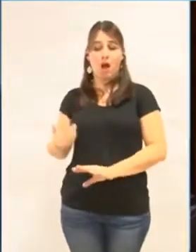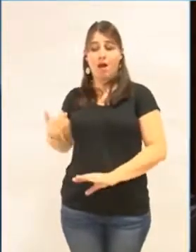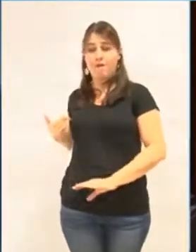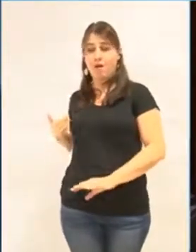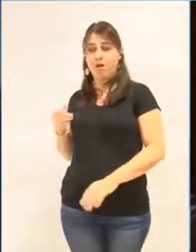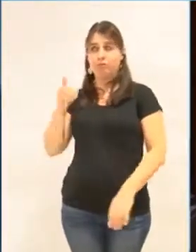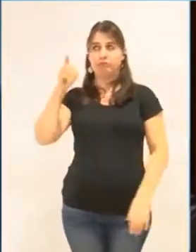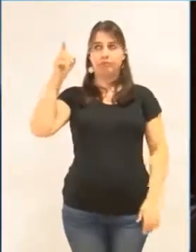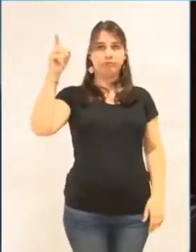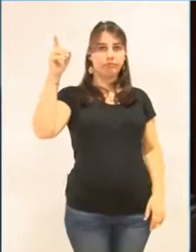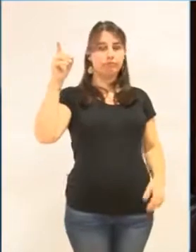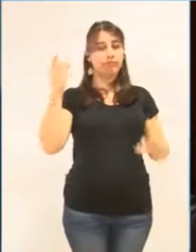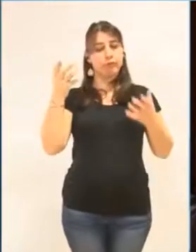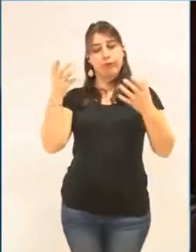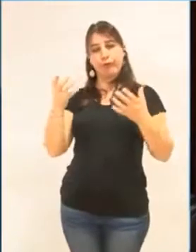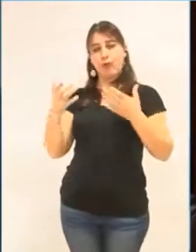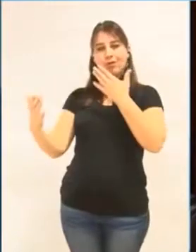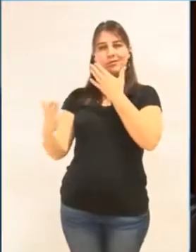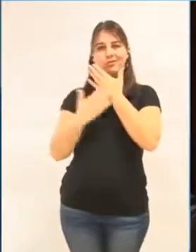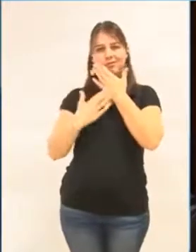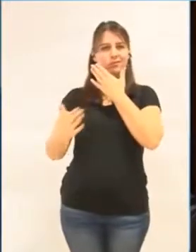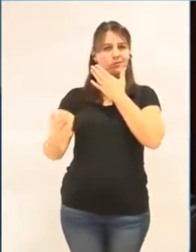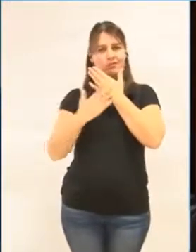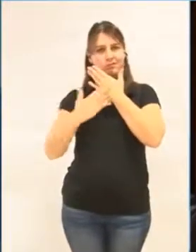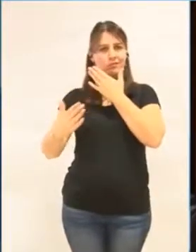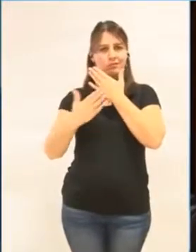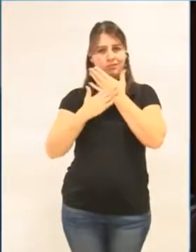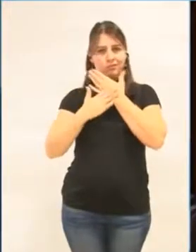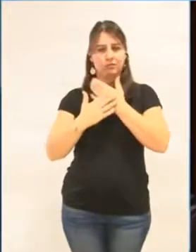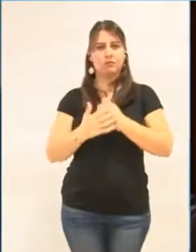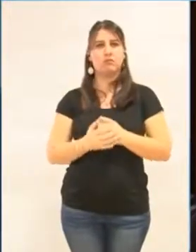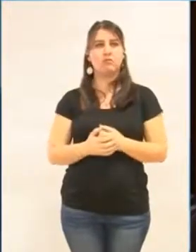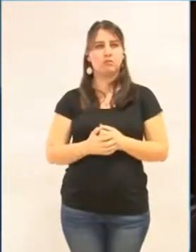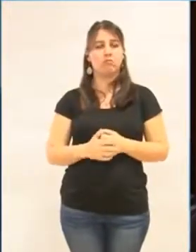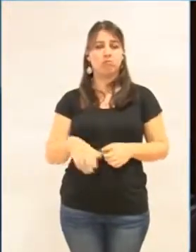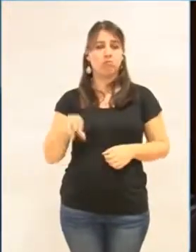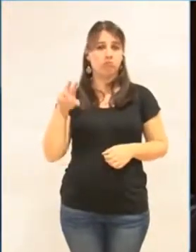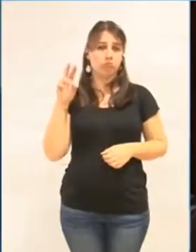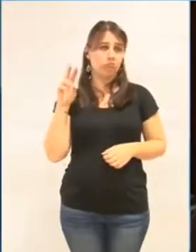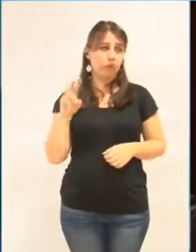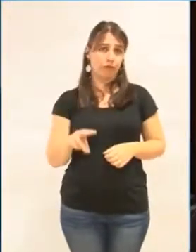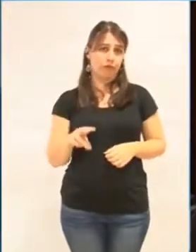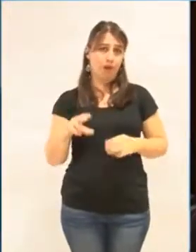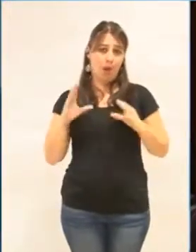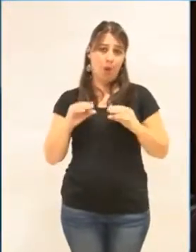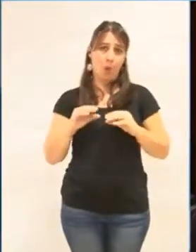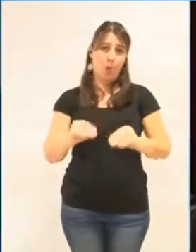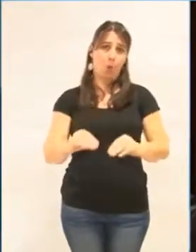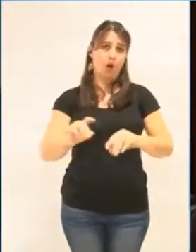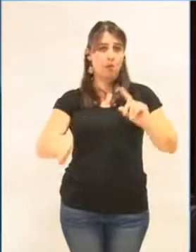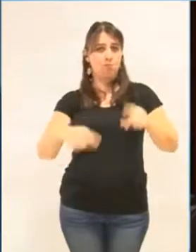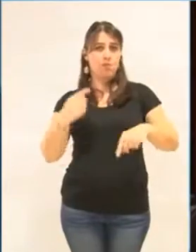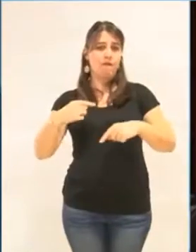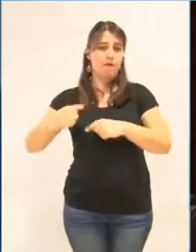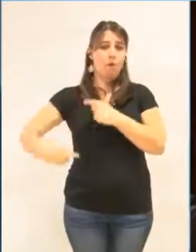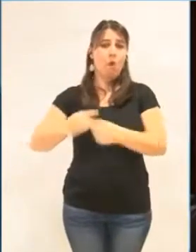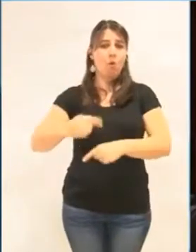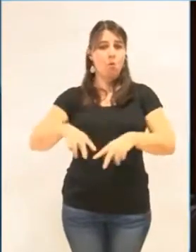jugé utile et nécessaire de signaler ce dossier, qui a déclenché en effet une enquête qui est en